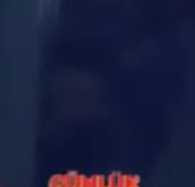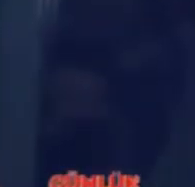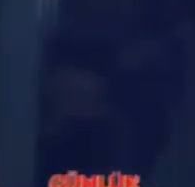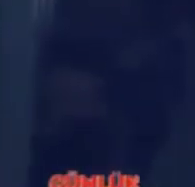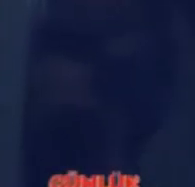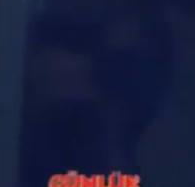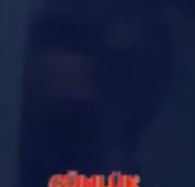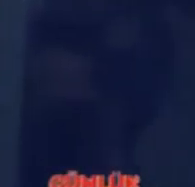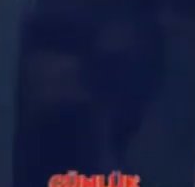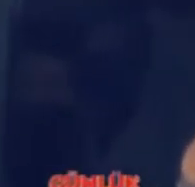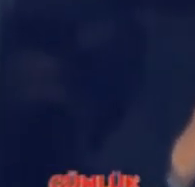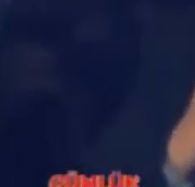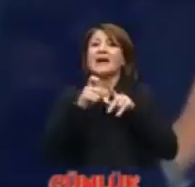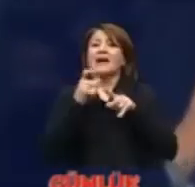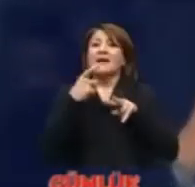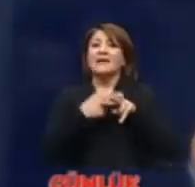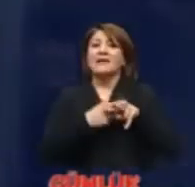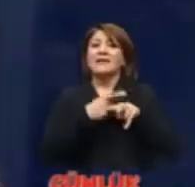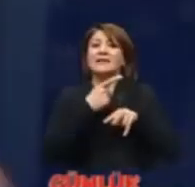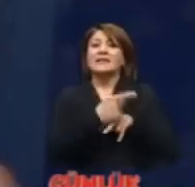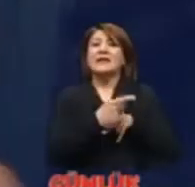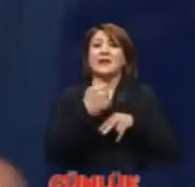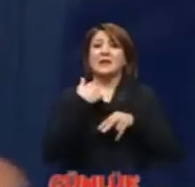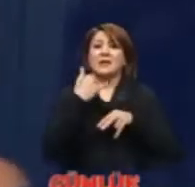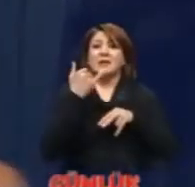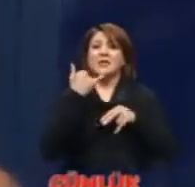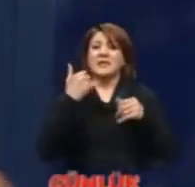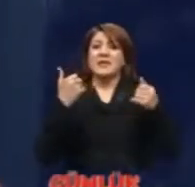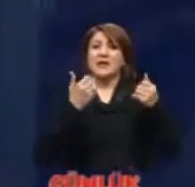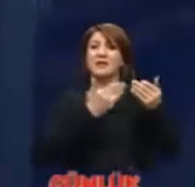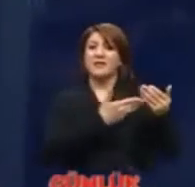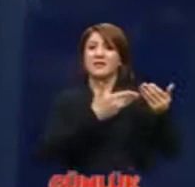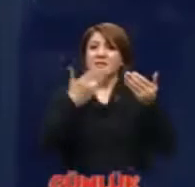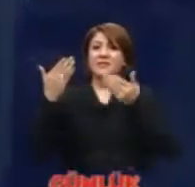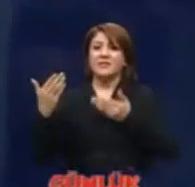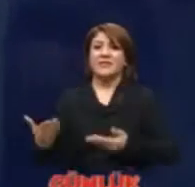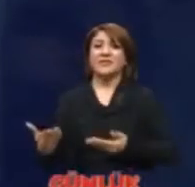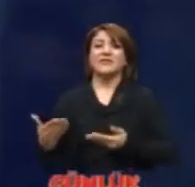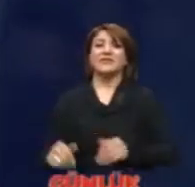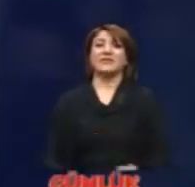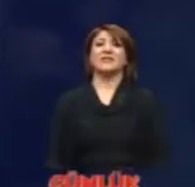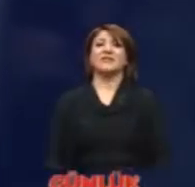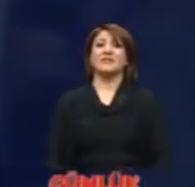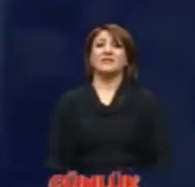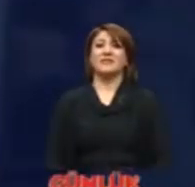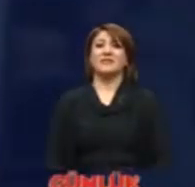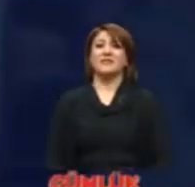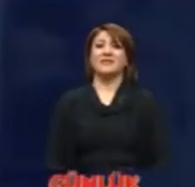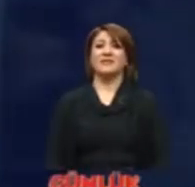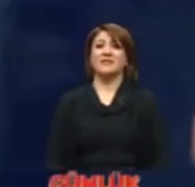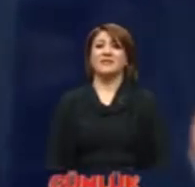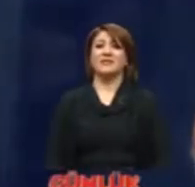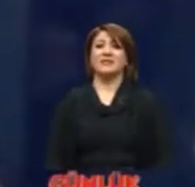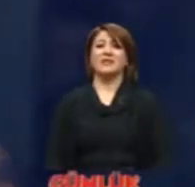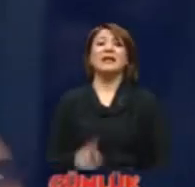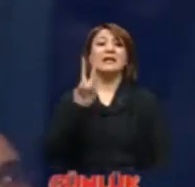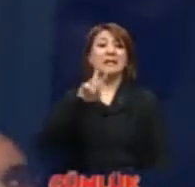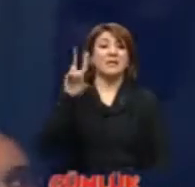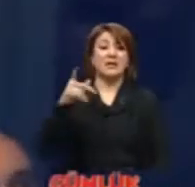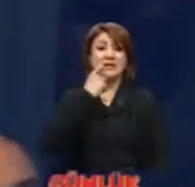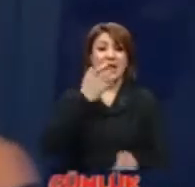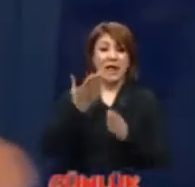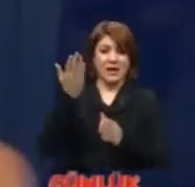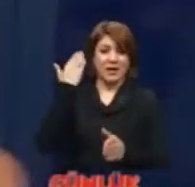İrlanda'ya ikinci gelişim bir tanesini Trabzonspor'du. Bir tanesini zaten hepsi bir tane. 22 yıl